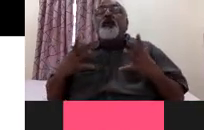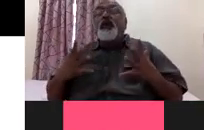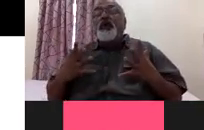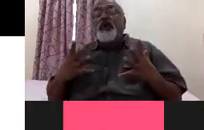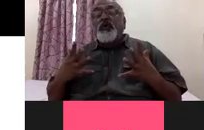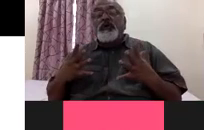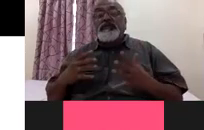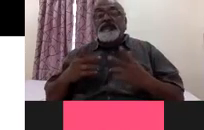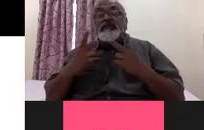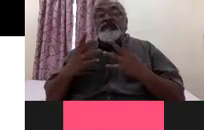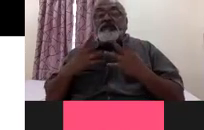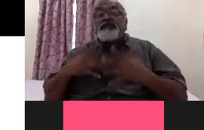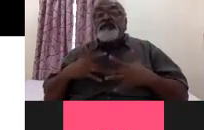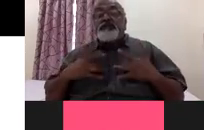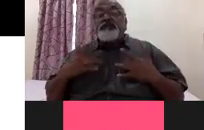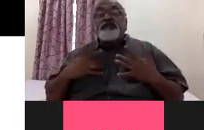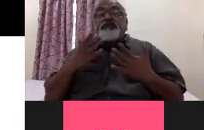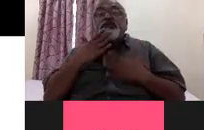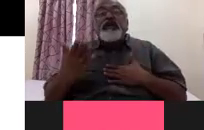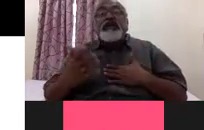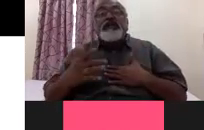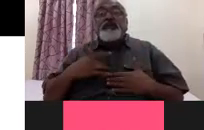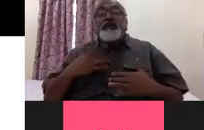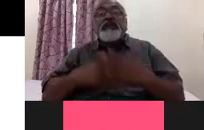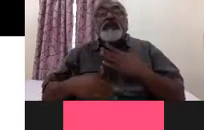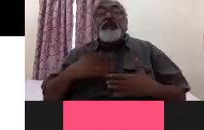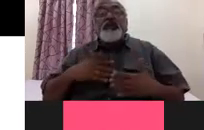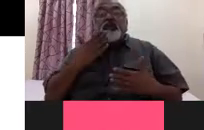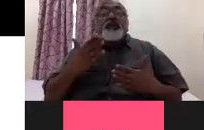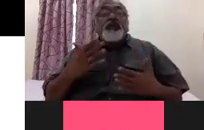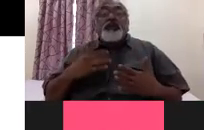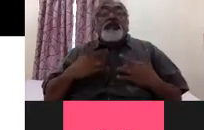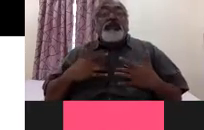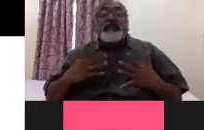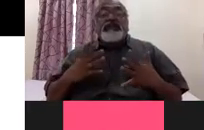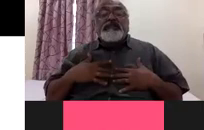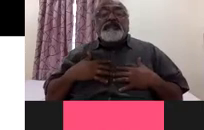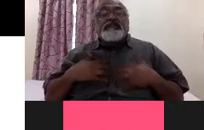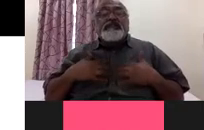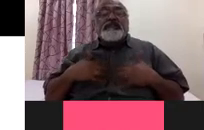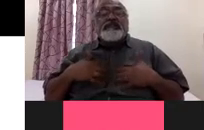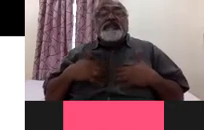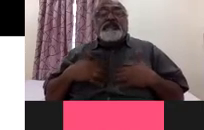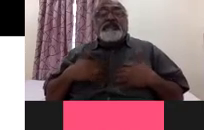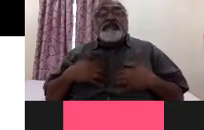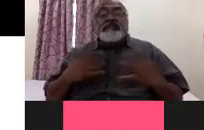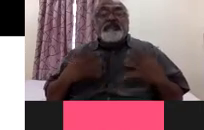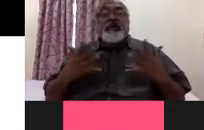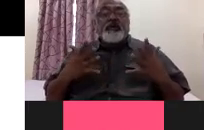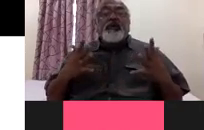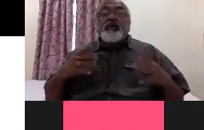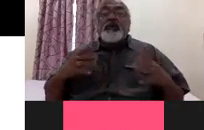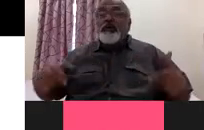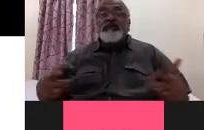देखा इंटरव्यूअर्स को देखते हैं कि पर्सन है इंडिया में, यू नो व्हीलचेयर, जब प्री कोविड इंटरव्यूज में व्हीलचेयर नहीं